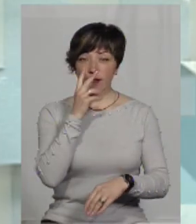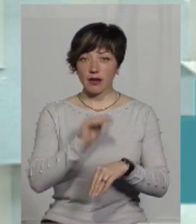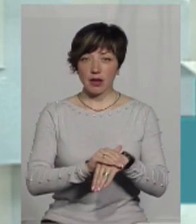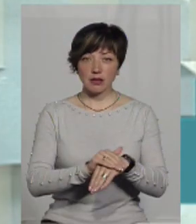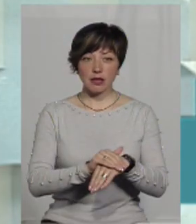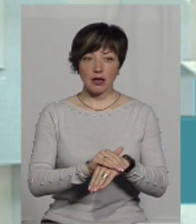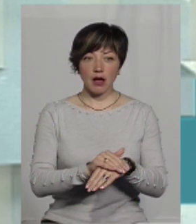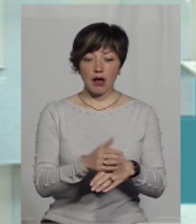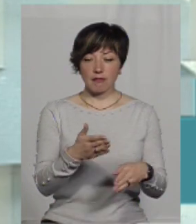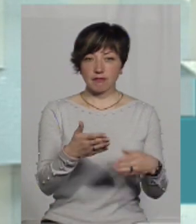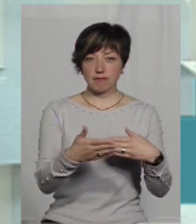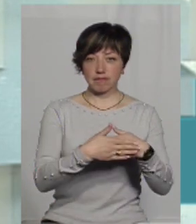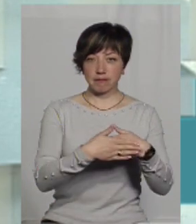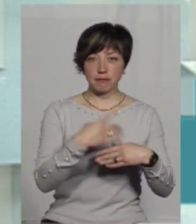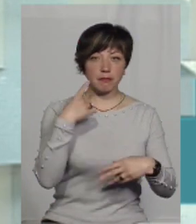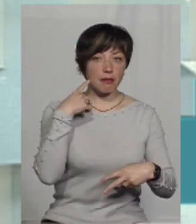виявляється границя глухоти.